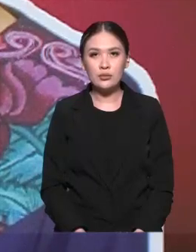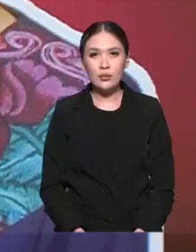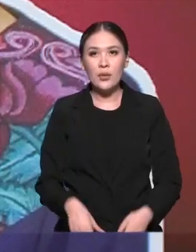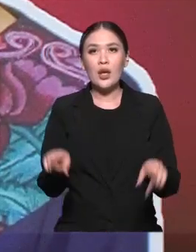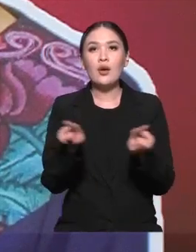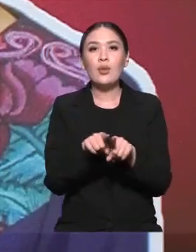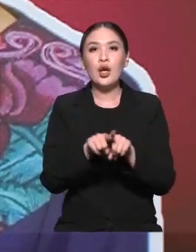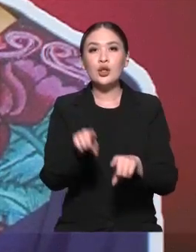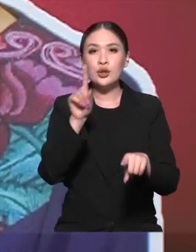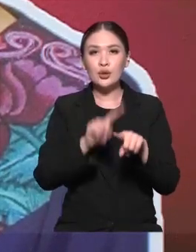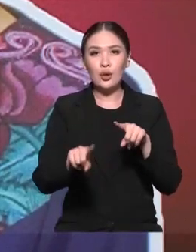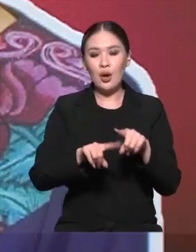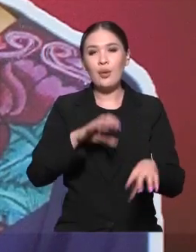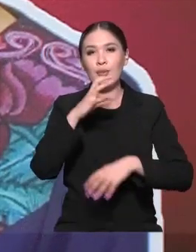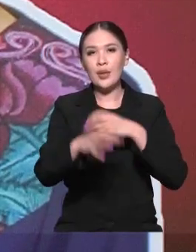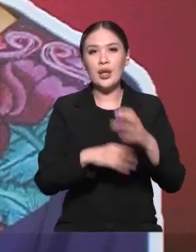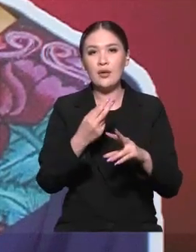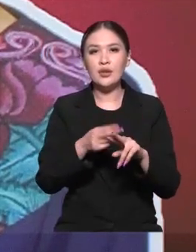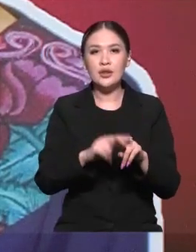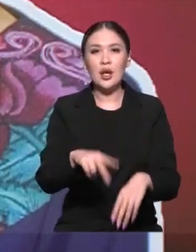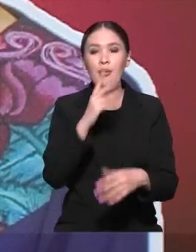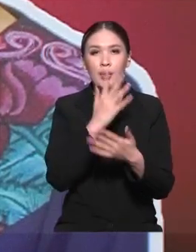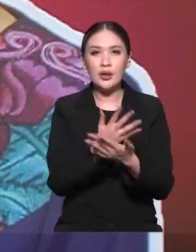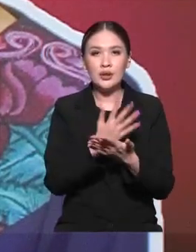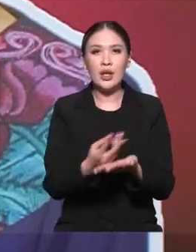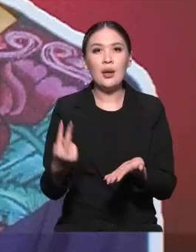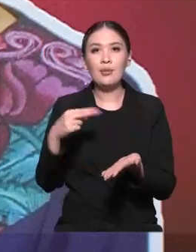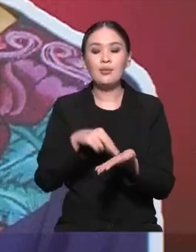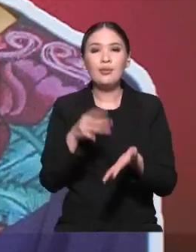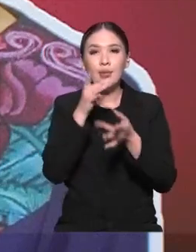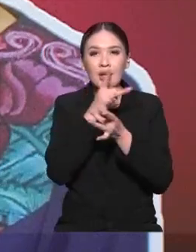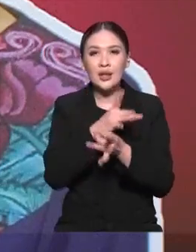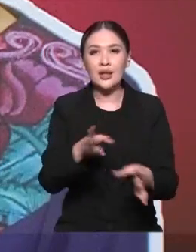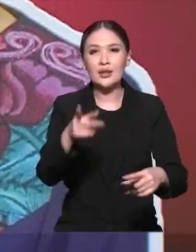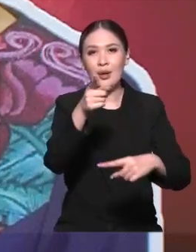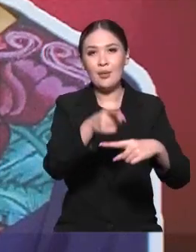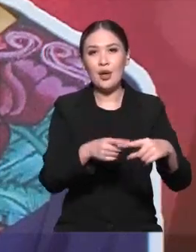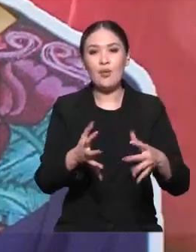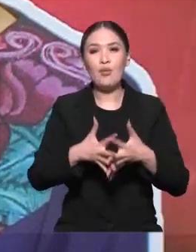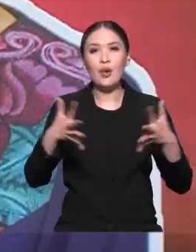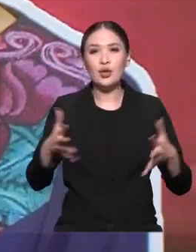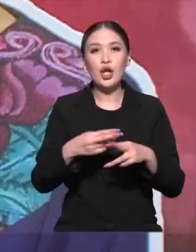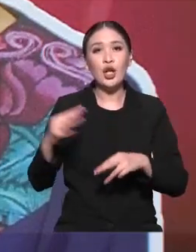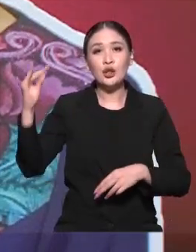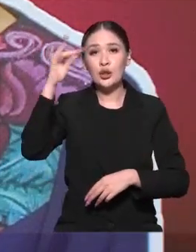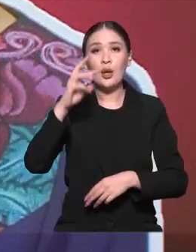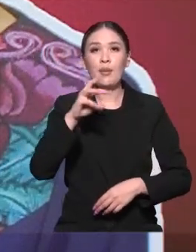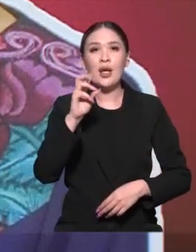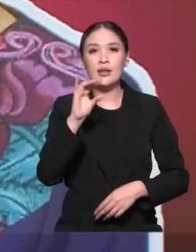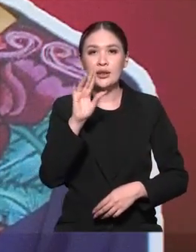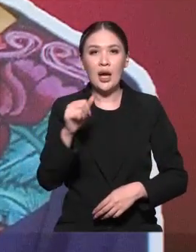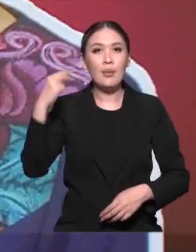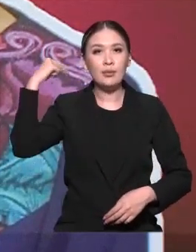и похоже скоро на мировой политической арене представительниц прекрасной половины станет ещё больше впервые в истории Мексики